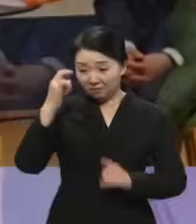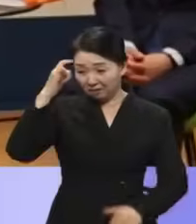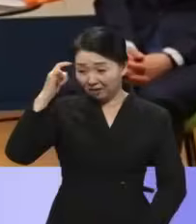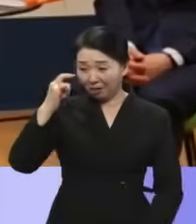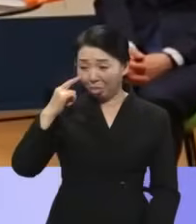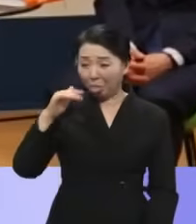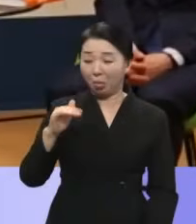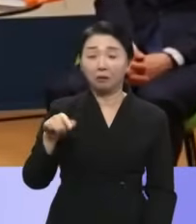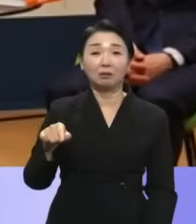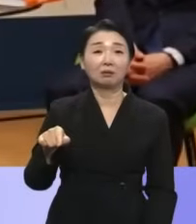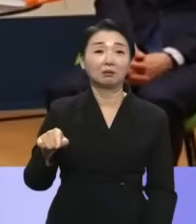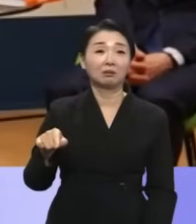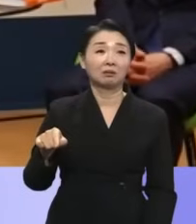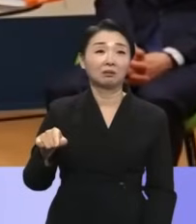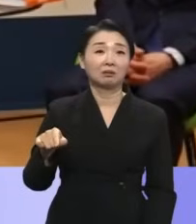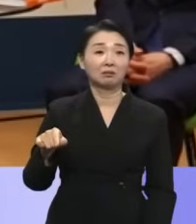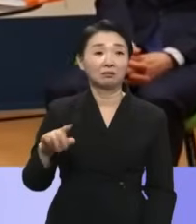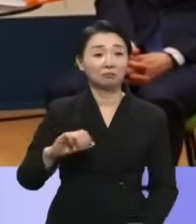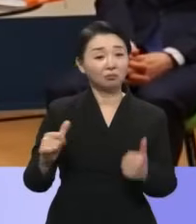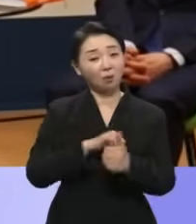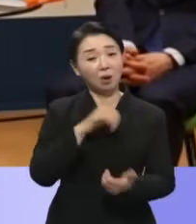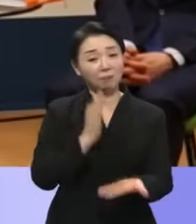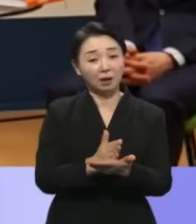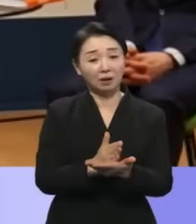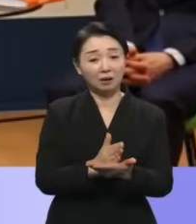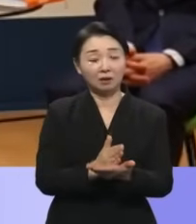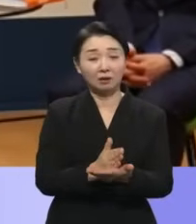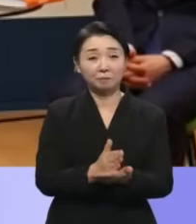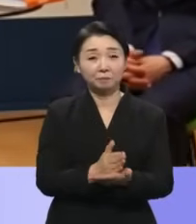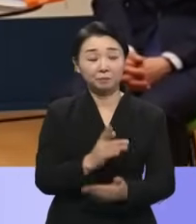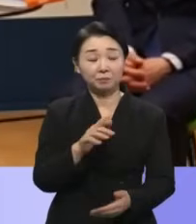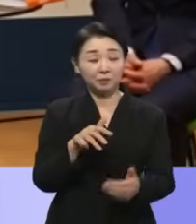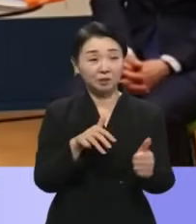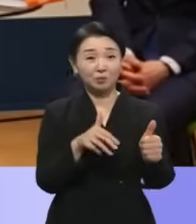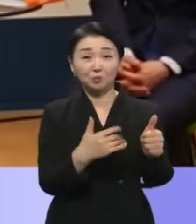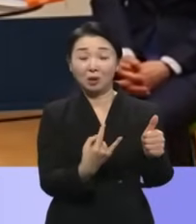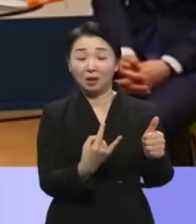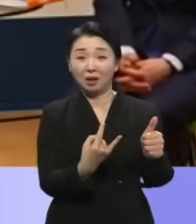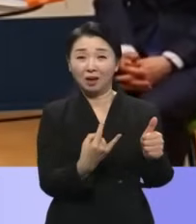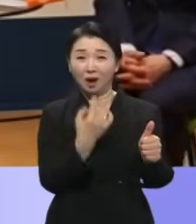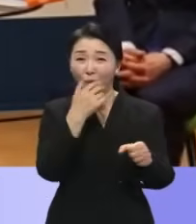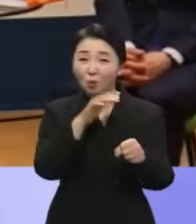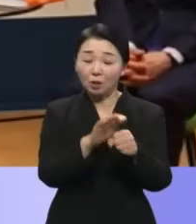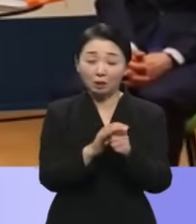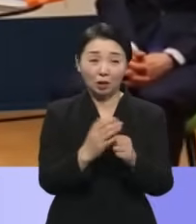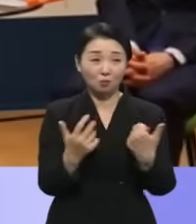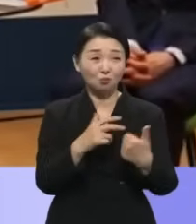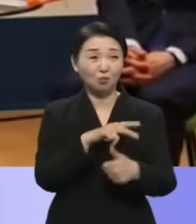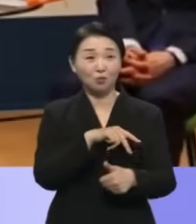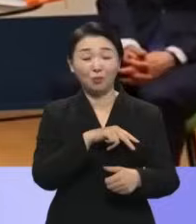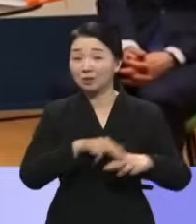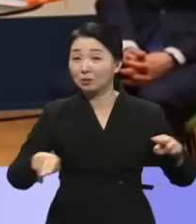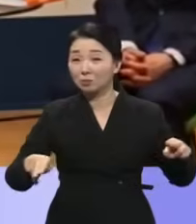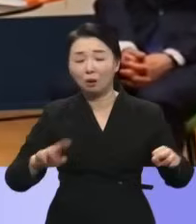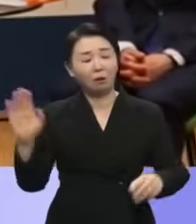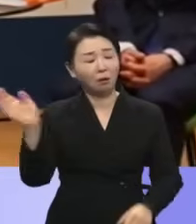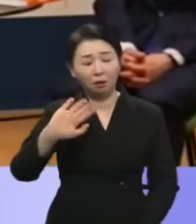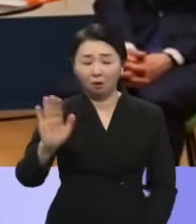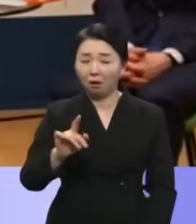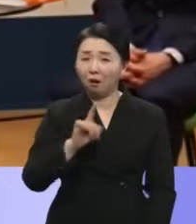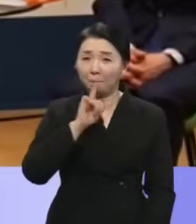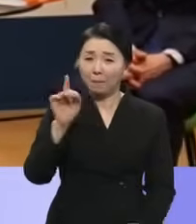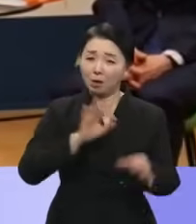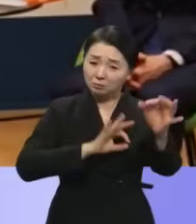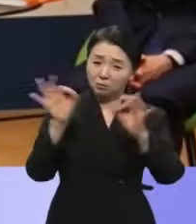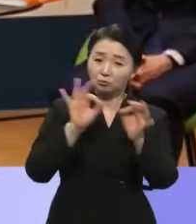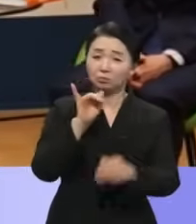판단력이 사실 국회는 하면 안 되는 거죠 최광 의원이 뭐 억울하게 국회원 상실했다고 그러는데요 저런 발언을 연이어서 하는 거 보면